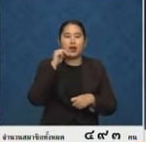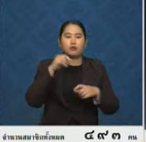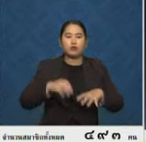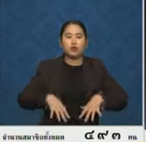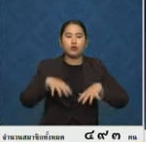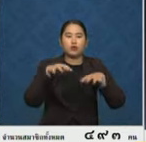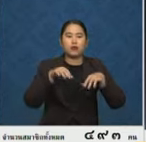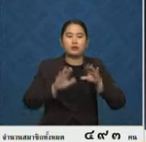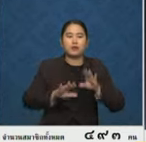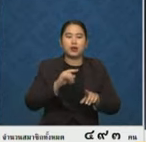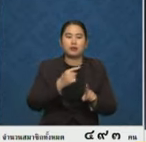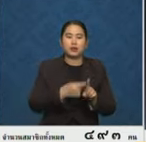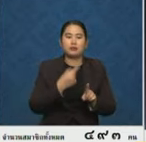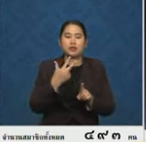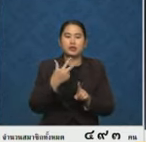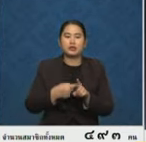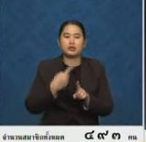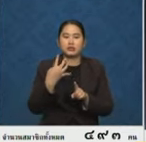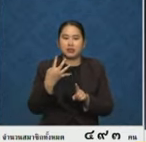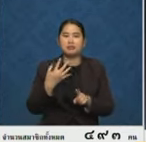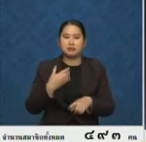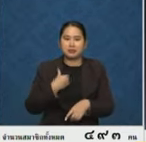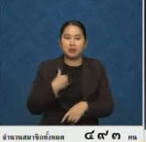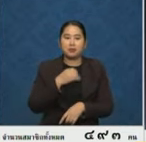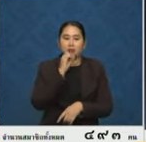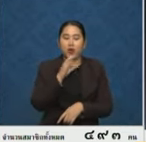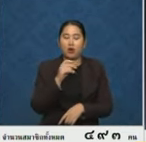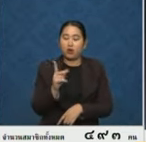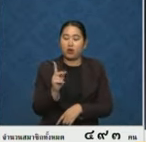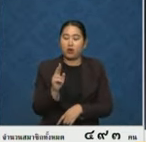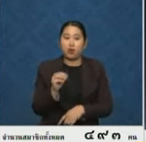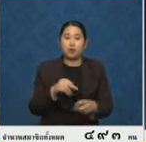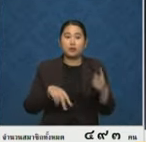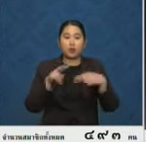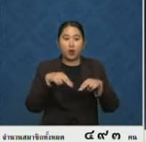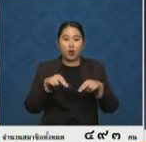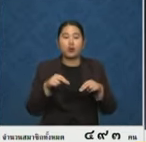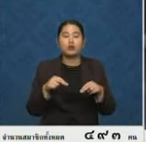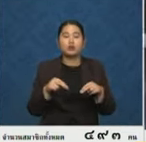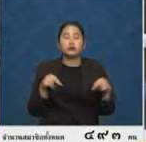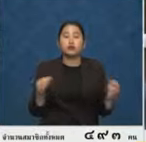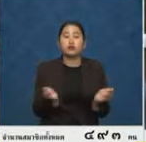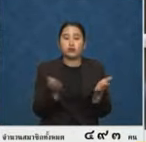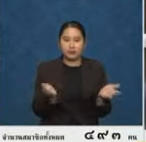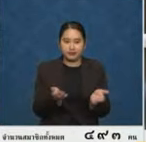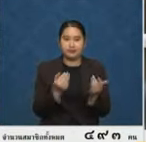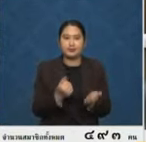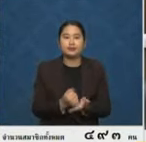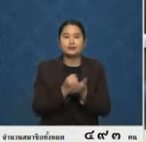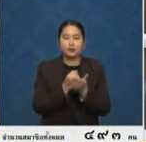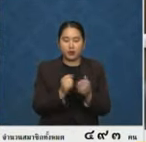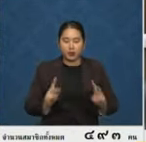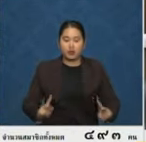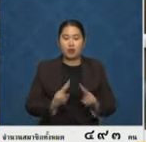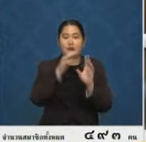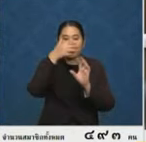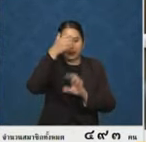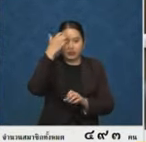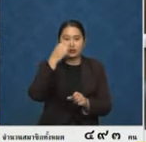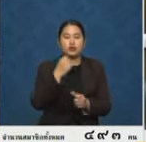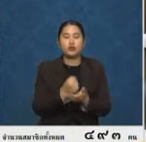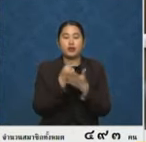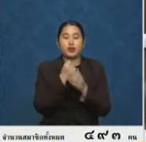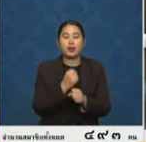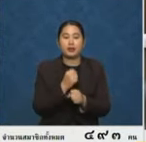3-4เดือนค่ะจึงขอเร่งรัดให้กรมปกครองส่งกรมส่งเสริมปกครองส่วนท้องถิ่นกระทรวงมหาดไทยนะคะได้